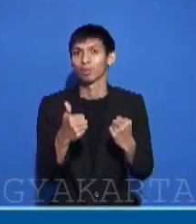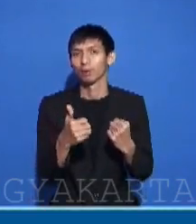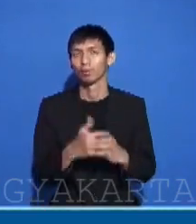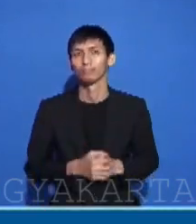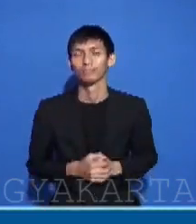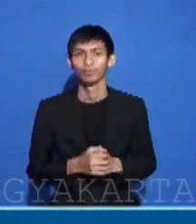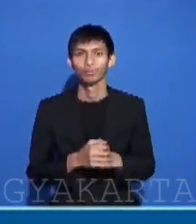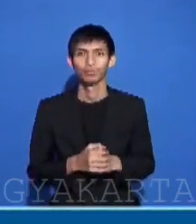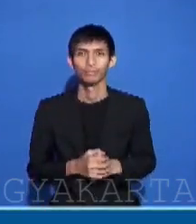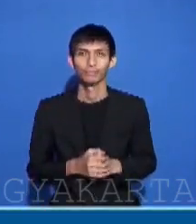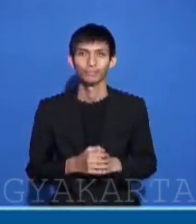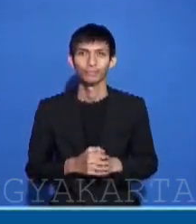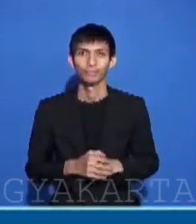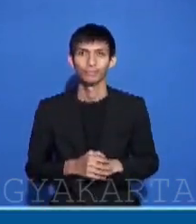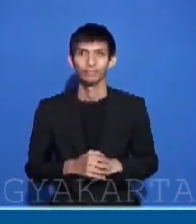dadangang